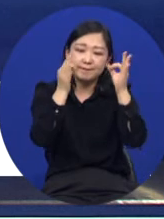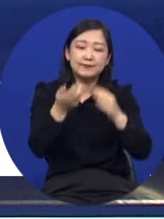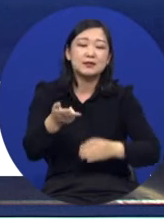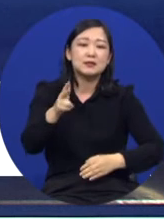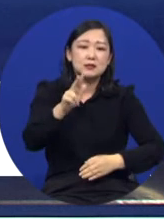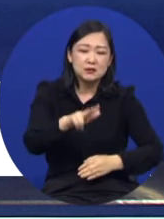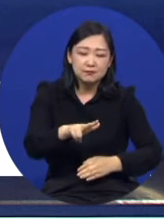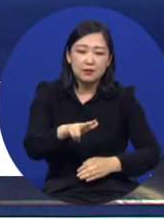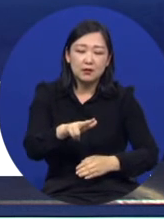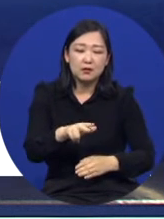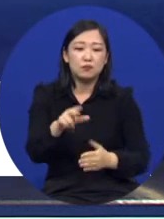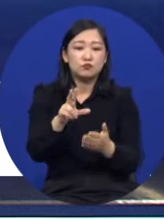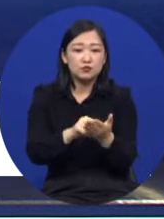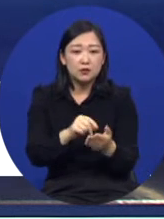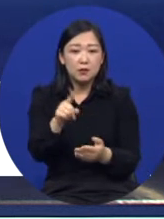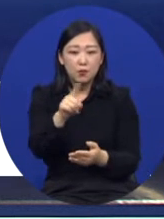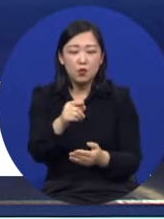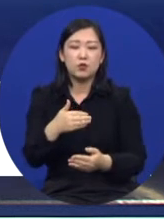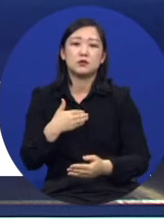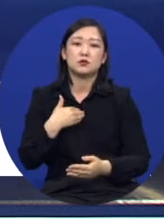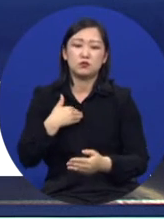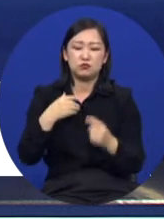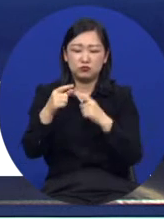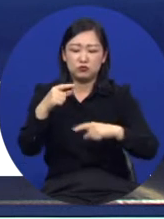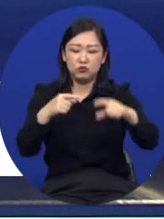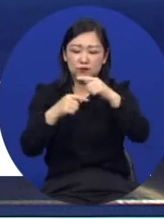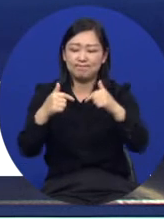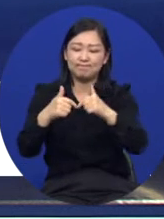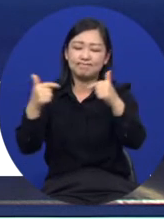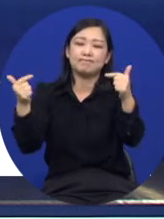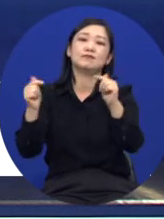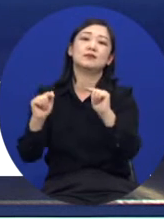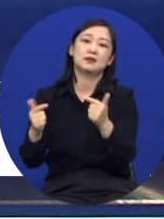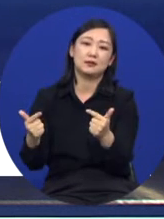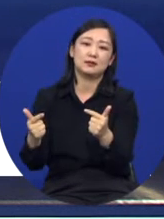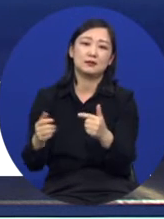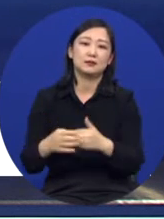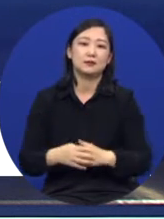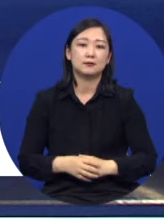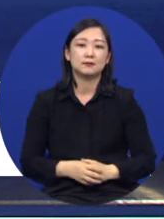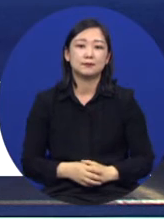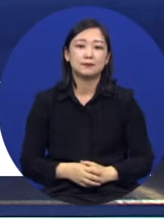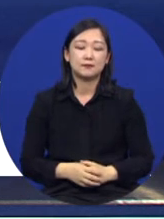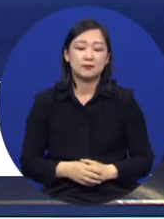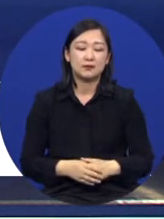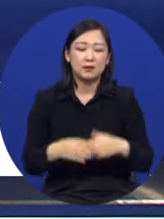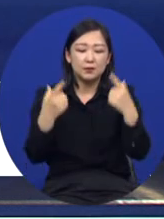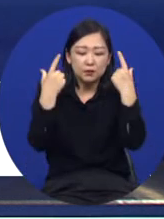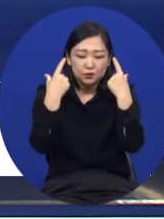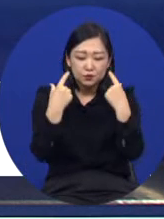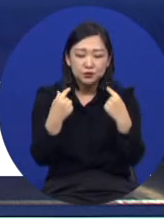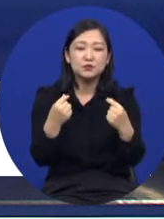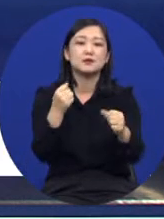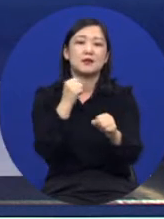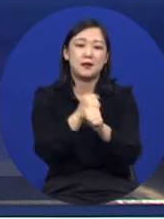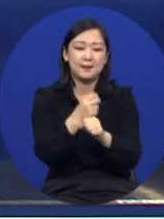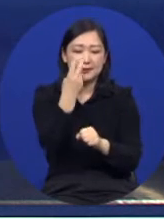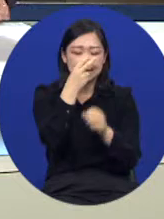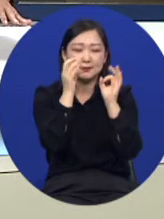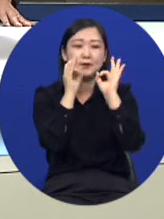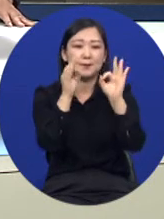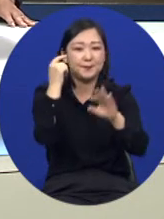단호히 말씀드릴 수 있는 게 저는 더는 확장하지는 않겠습니다. 예, 현상 정도로 유지하면서 한번 지켜볼